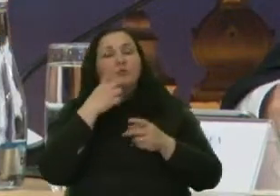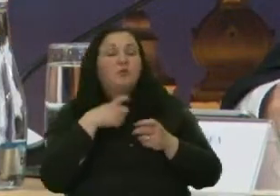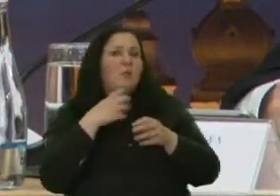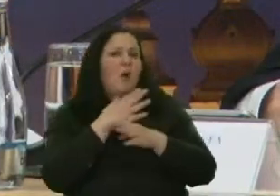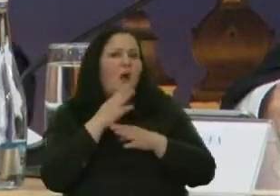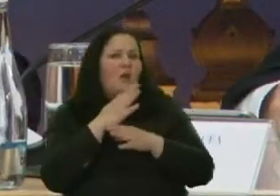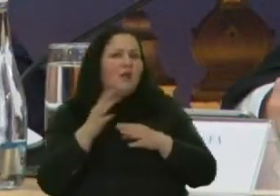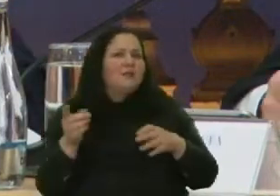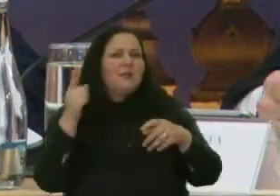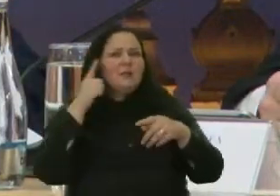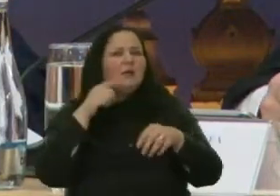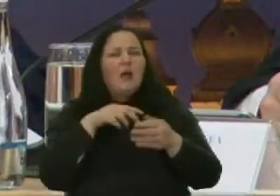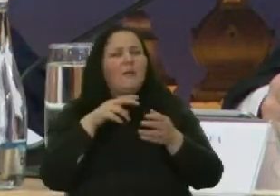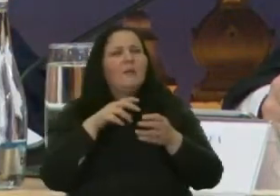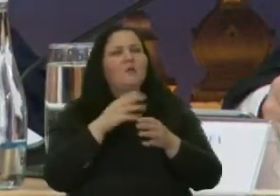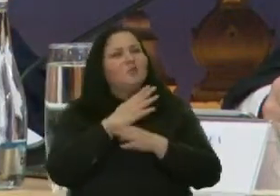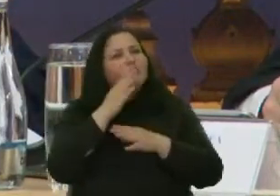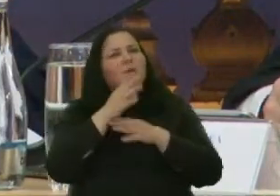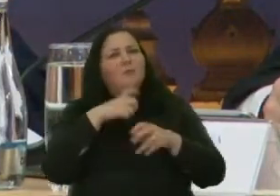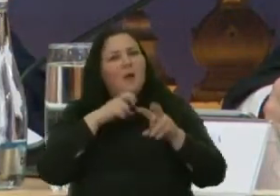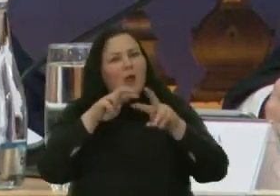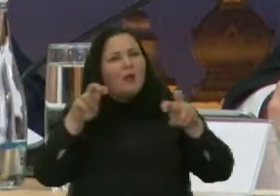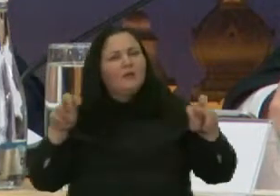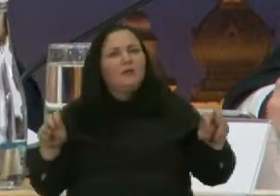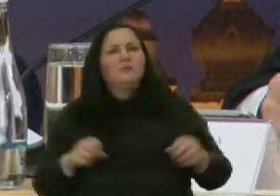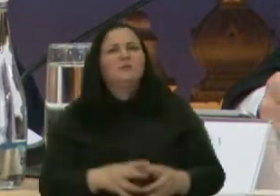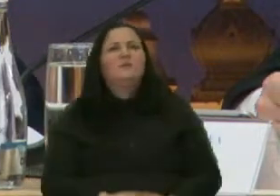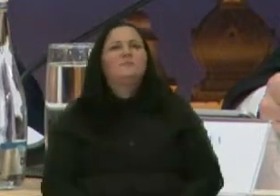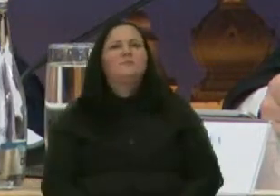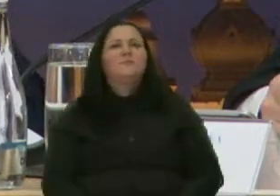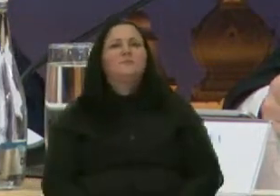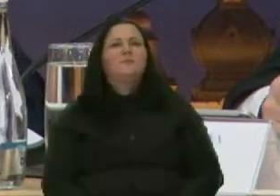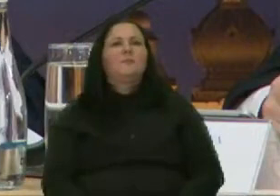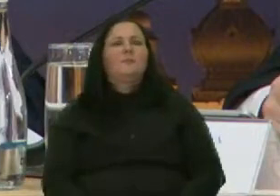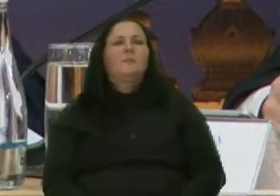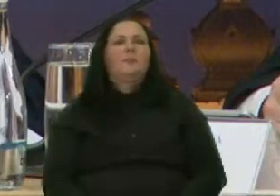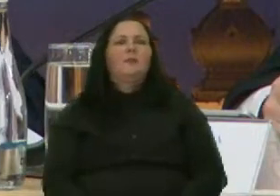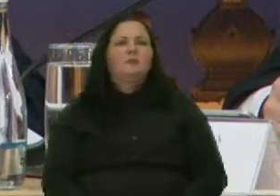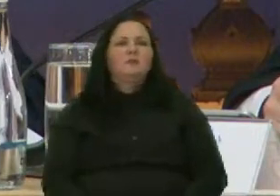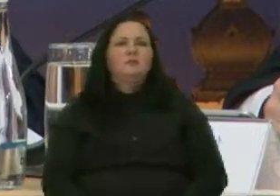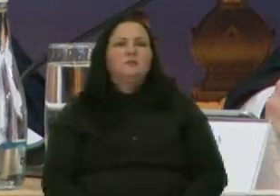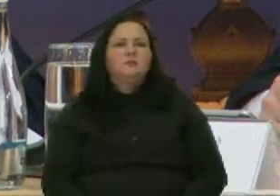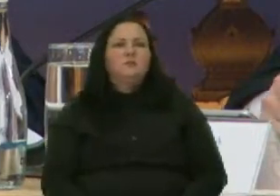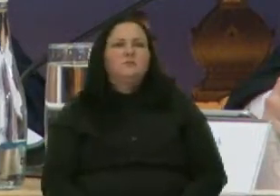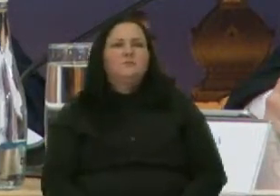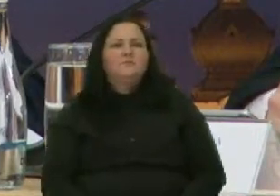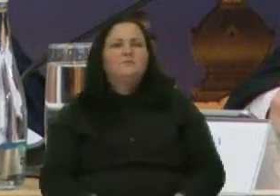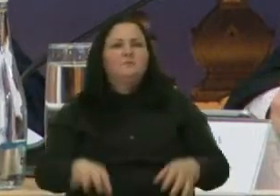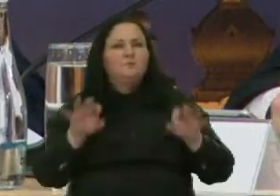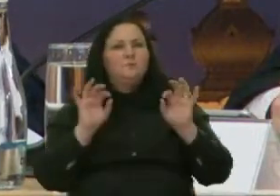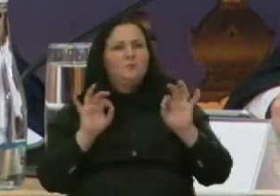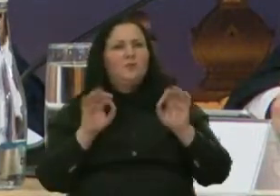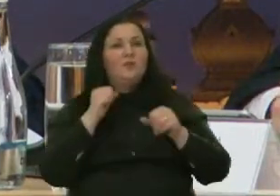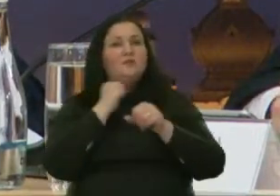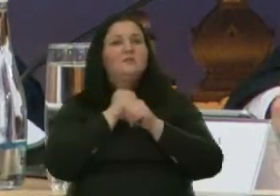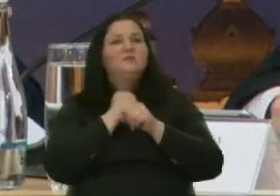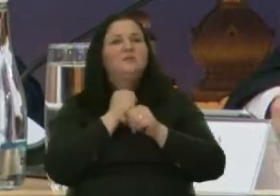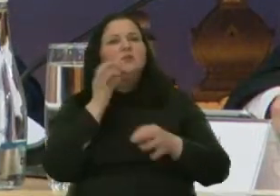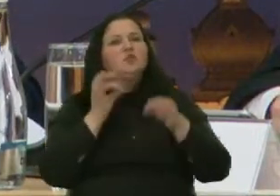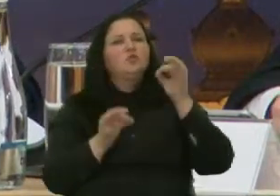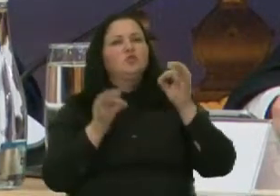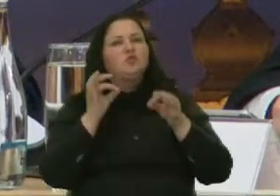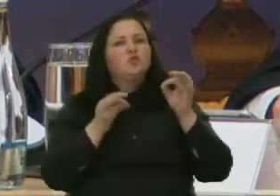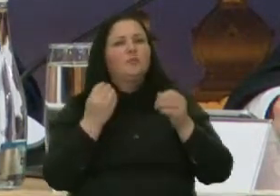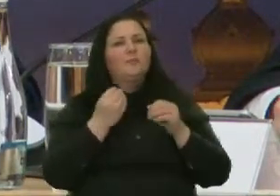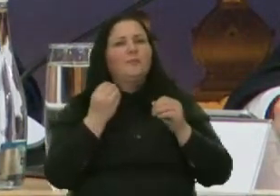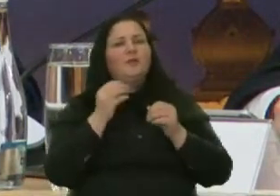nu e o treabă care s o punem acum în în buget este o treabă care se poate analiza împreună așa realizarea studiului de fezabilitate pentru